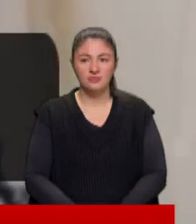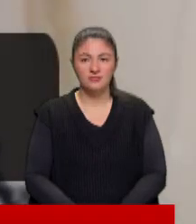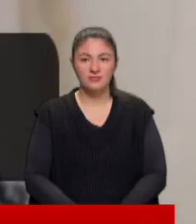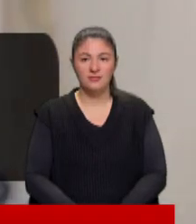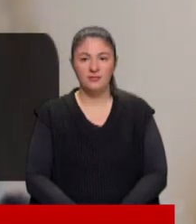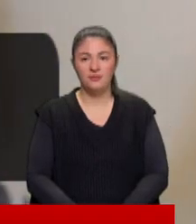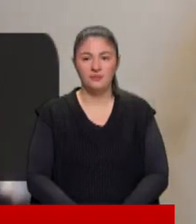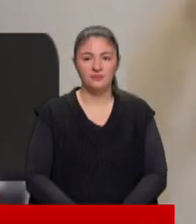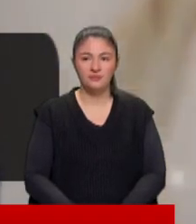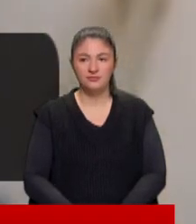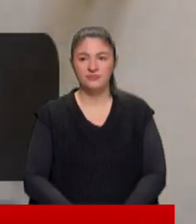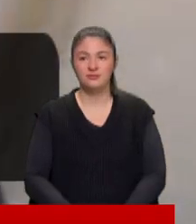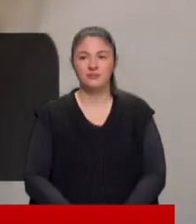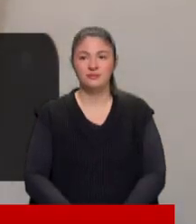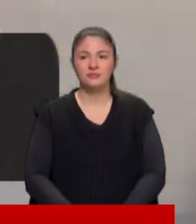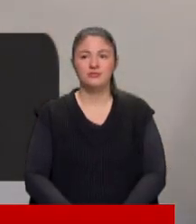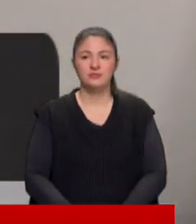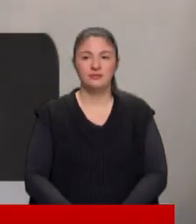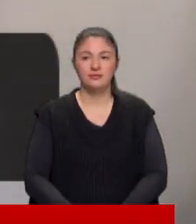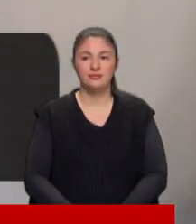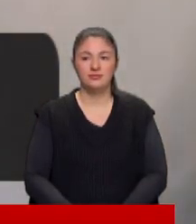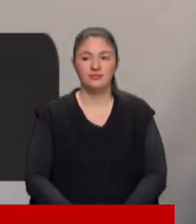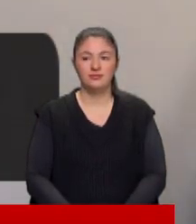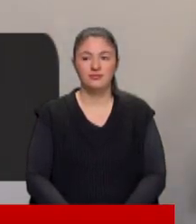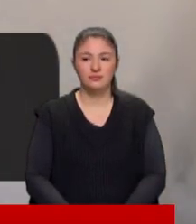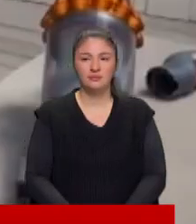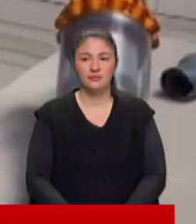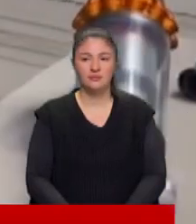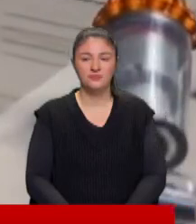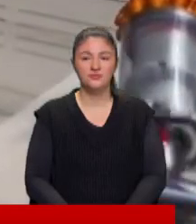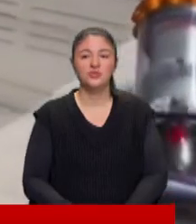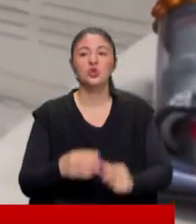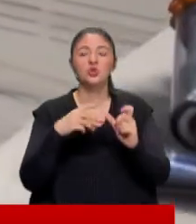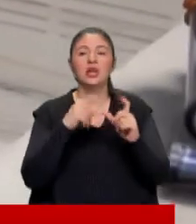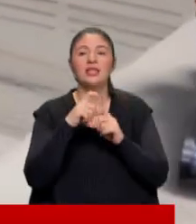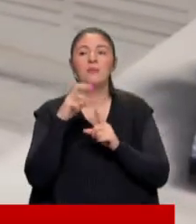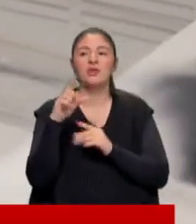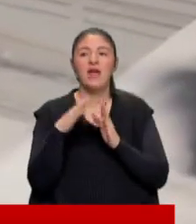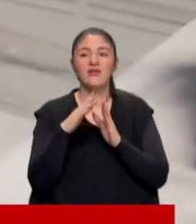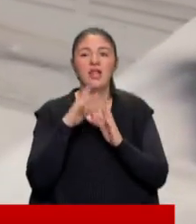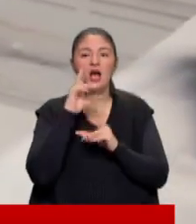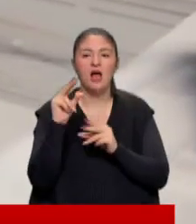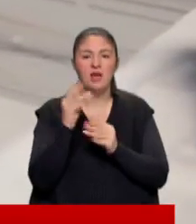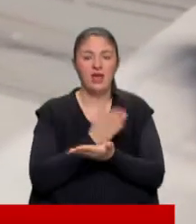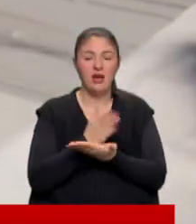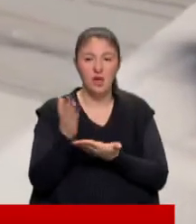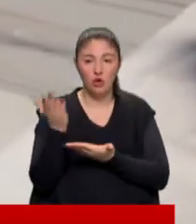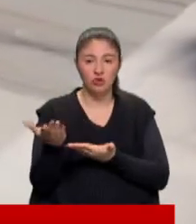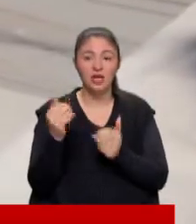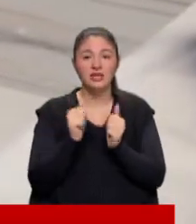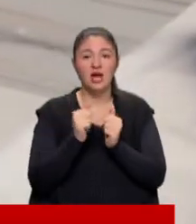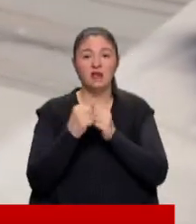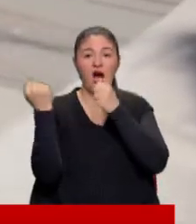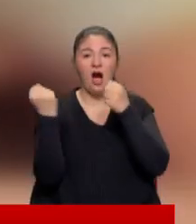pislikleri bu şekilde def ettim ben. Doğru mu Şule? Hepsine şahitsin. Şule, Dilan Polat'ın evinde kalmaya devam ediyordu.